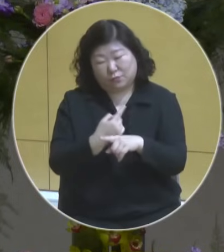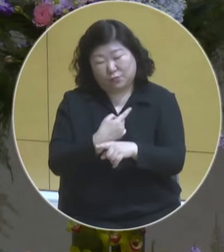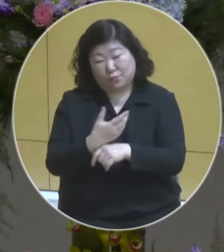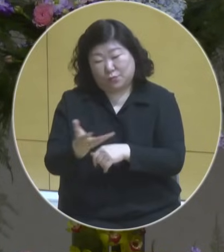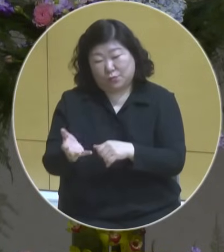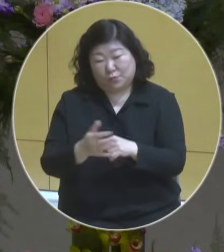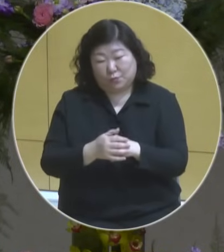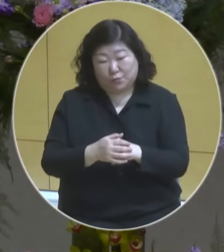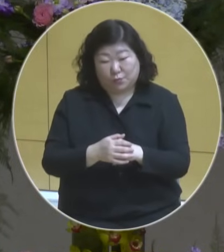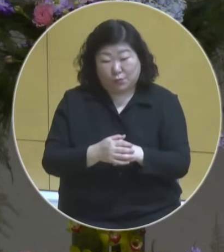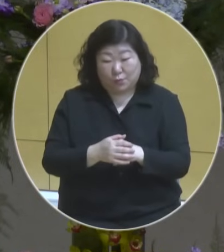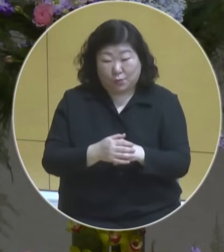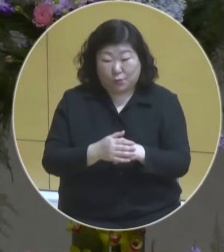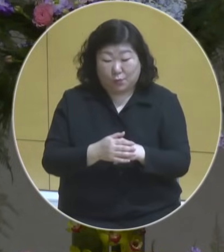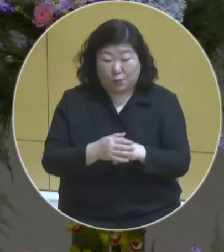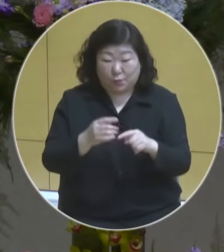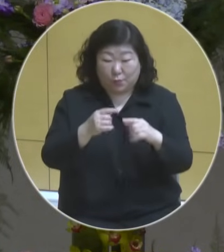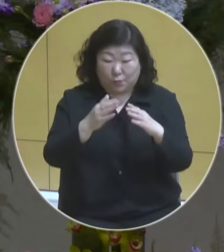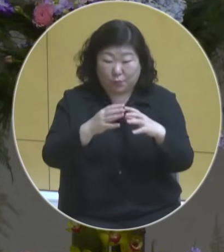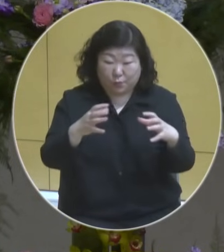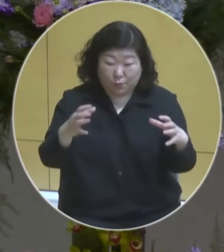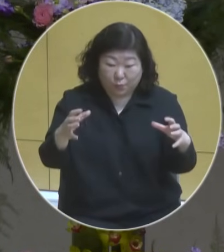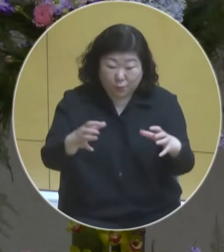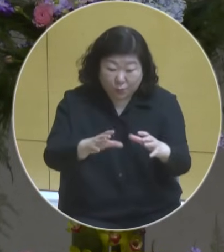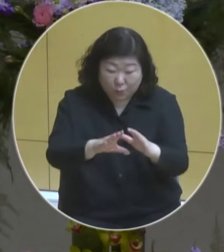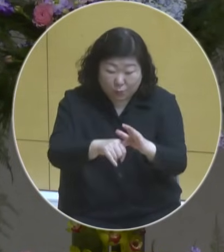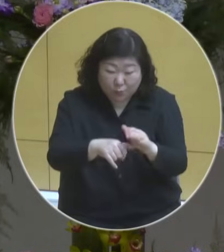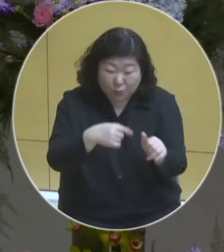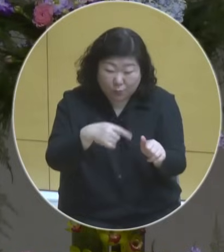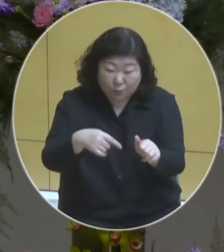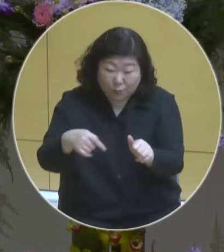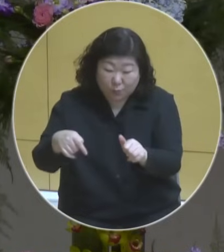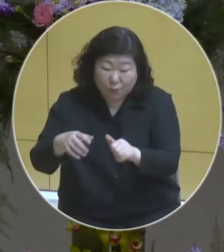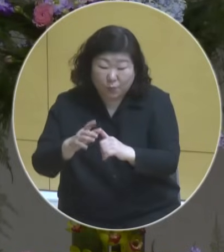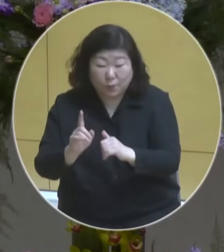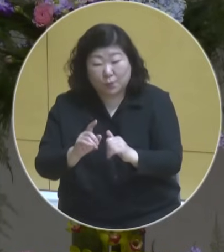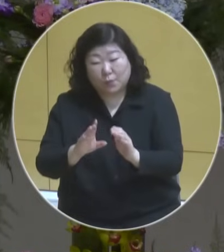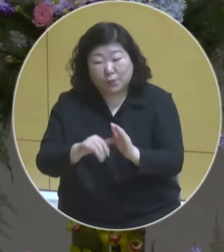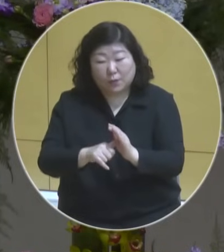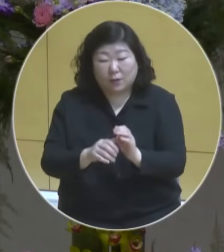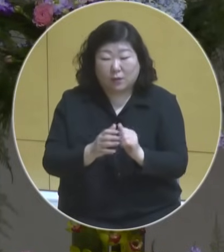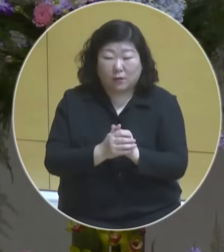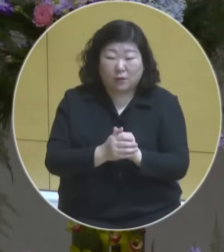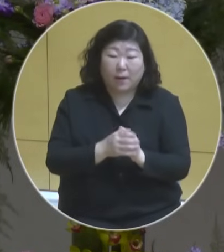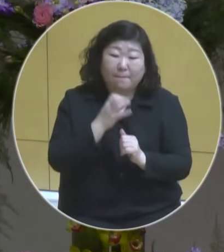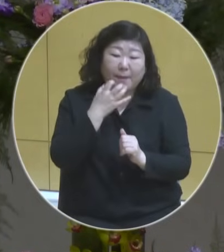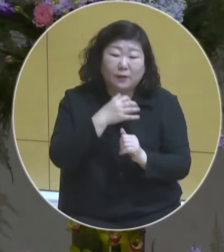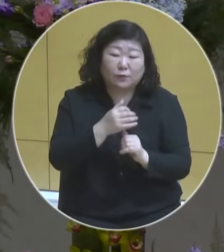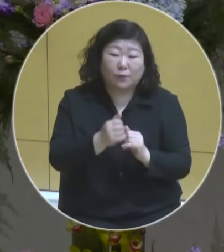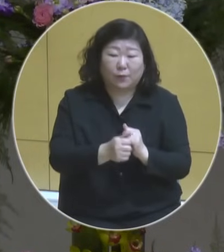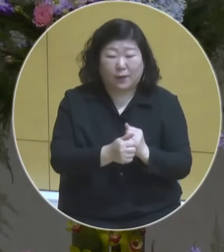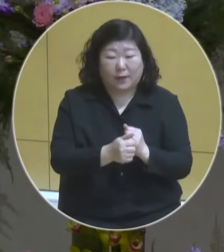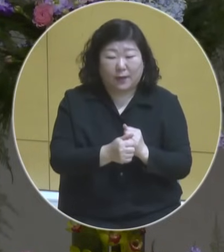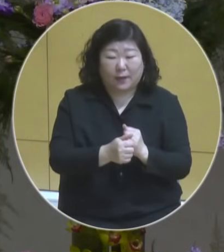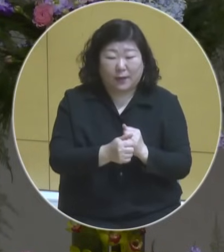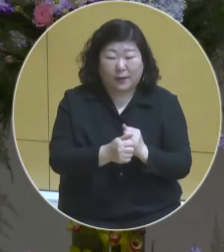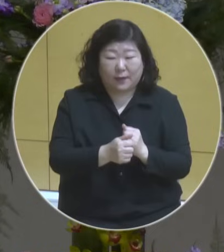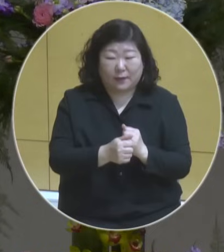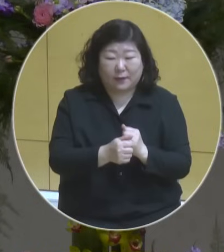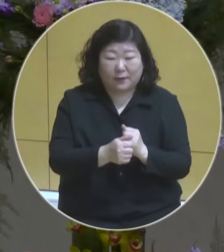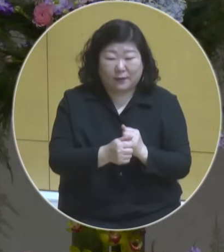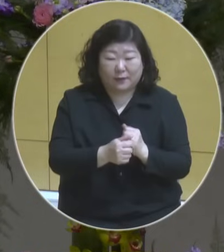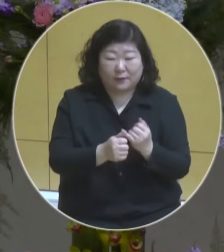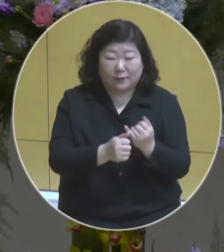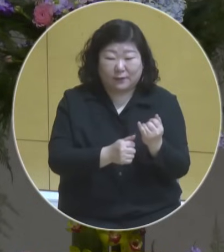회당에서 가르치실 때에 주님은 귀신 들린 사람을 자유게 해 주셨습니다 베드로의 장모도 안식일날 치유해 주셨습니다 누가복음